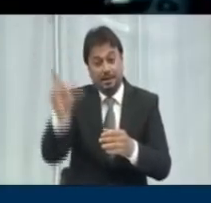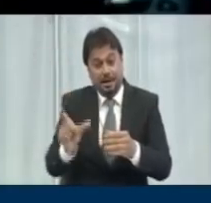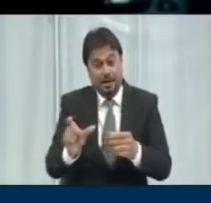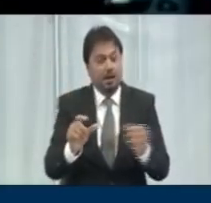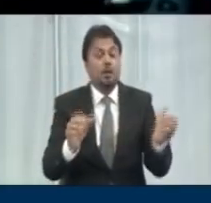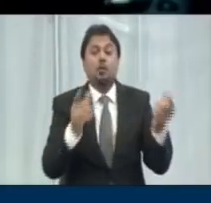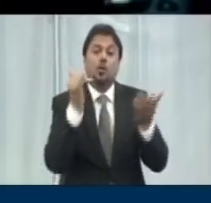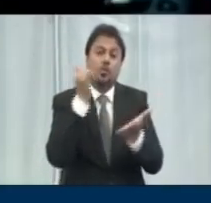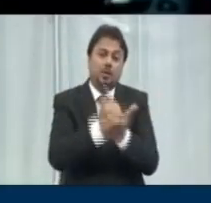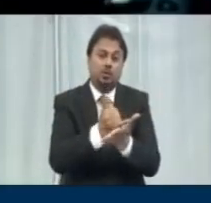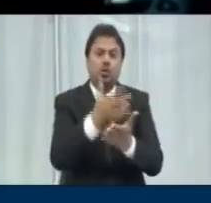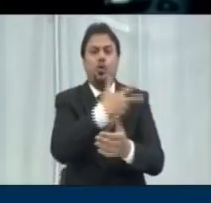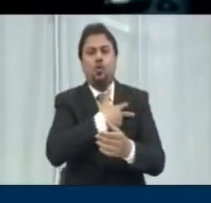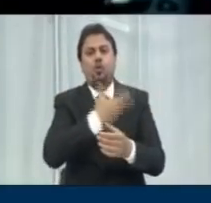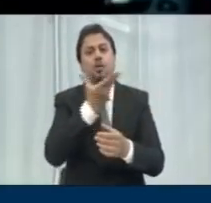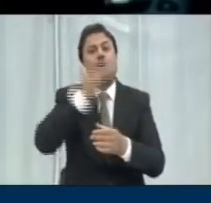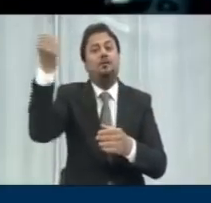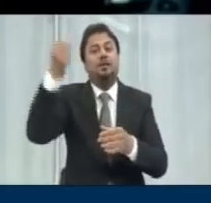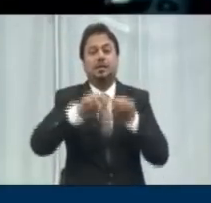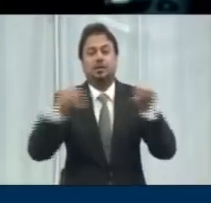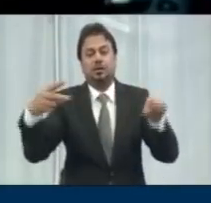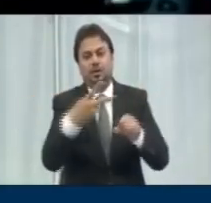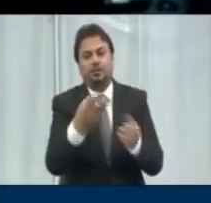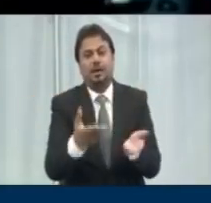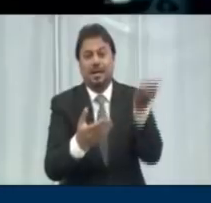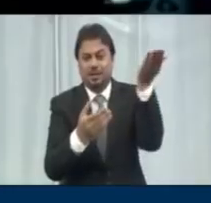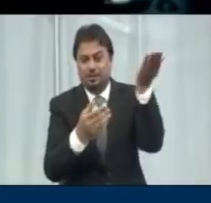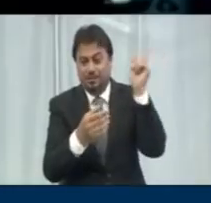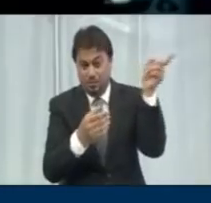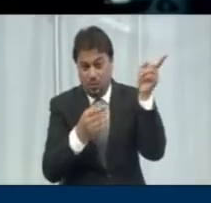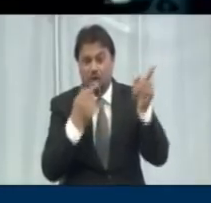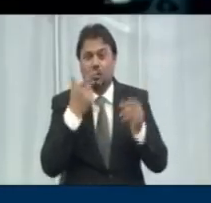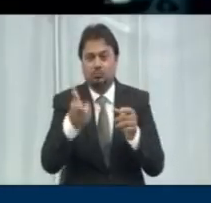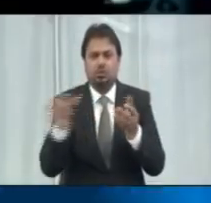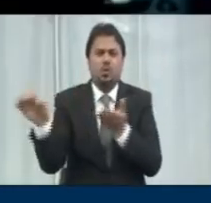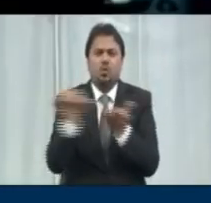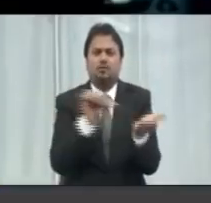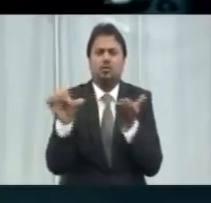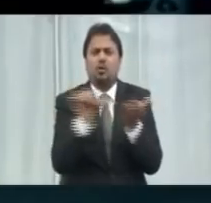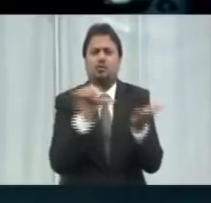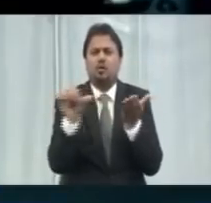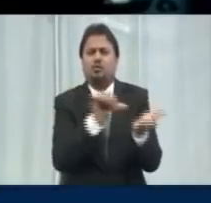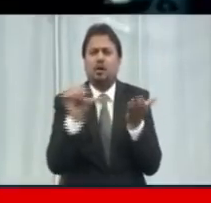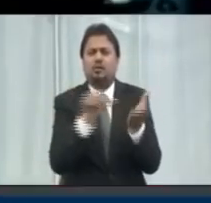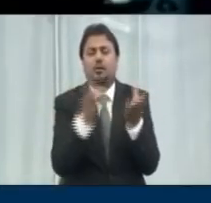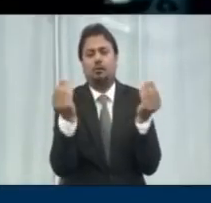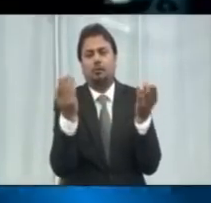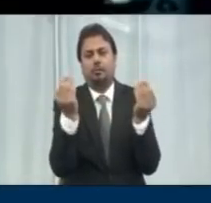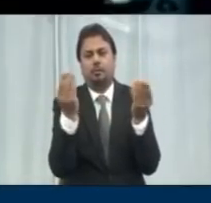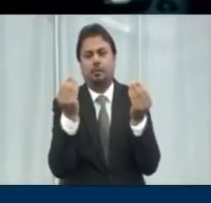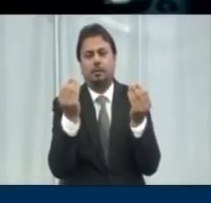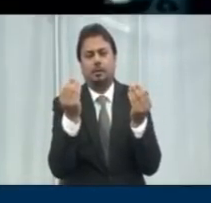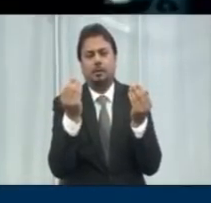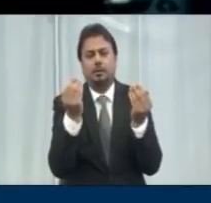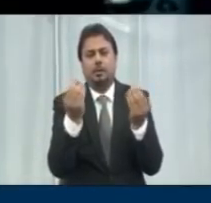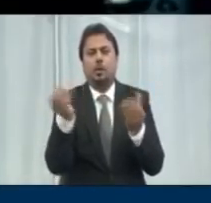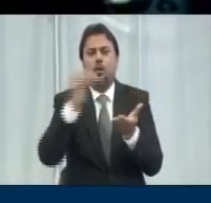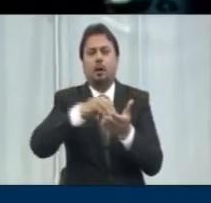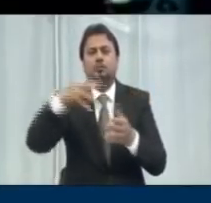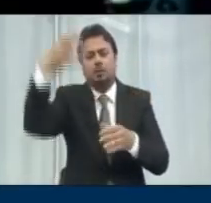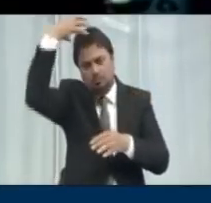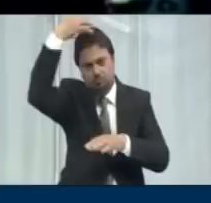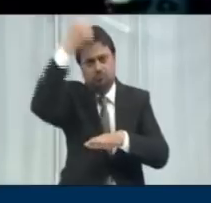الوفود التي بدأت تصل إلى مدينة النجف الأشرف، الوفود البابوية، الوفود من